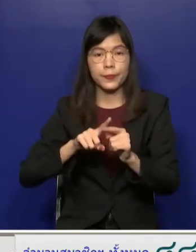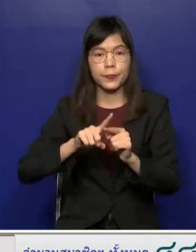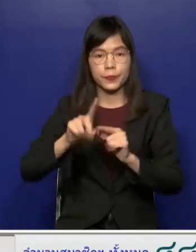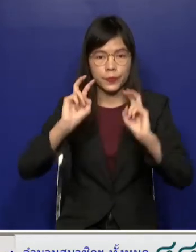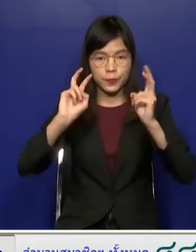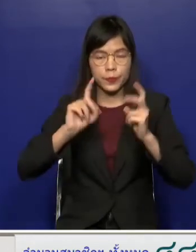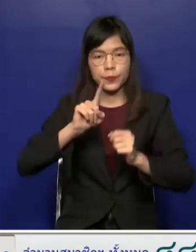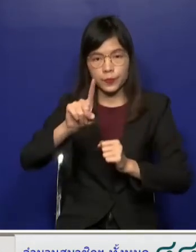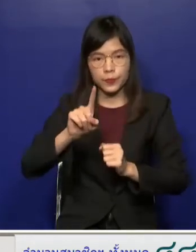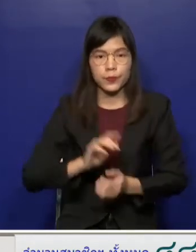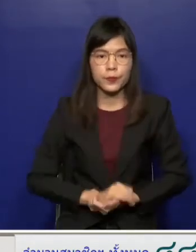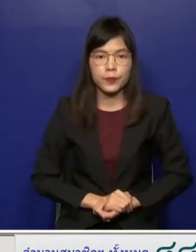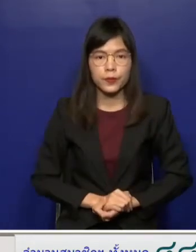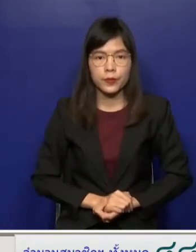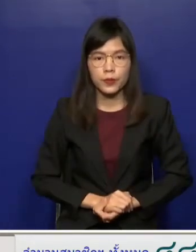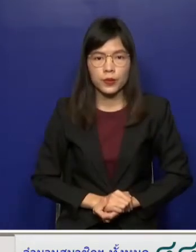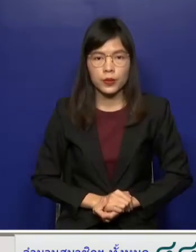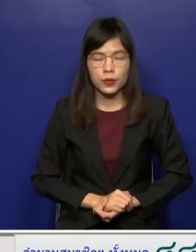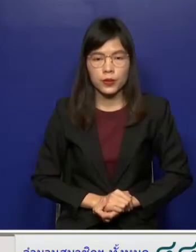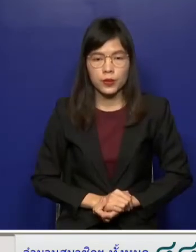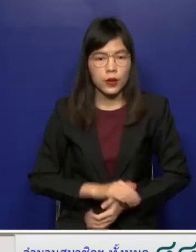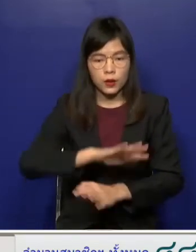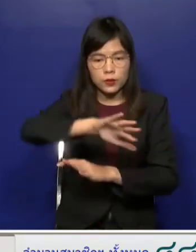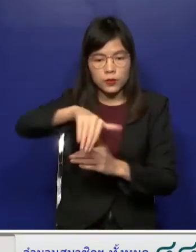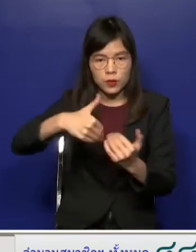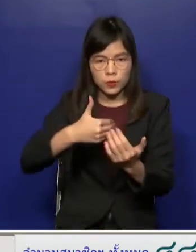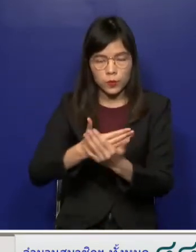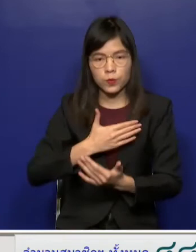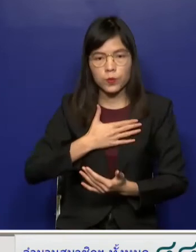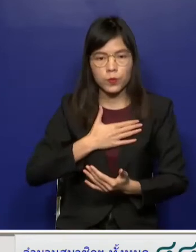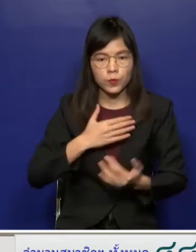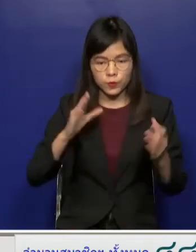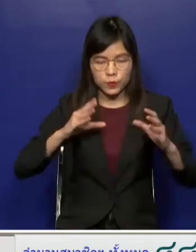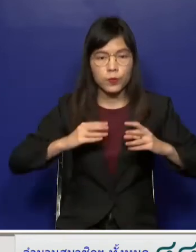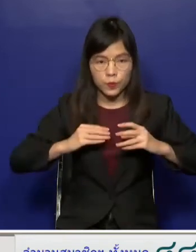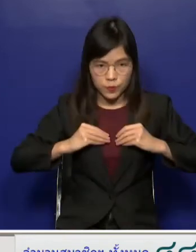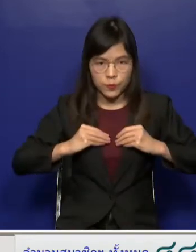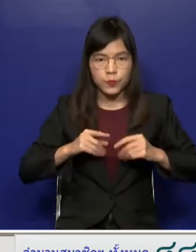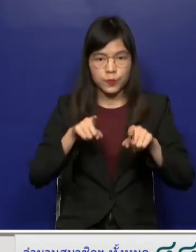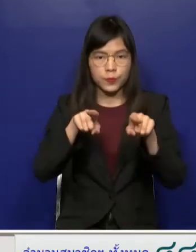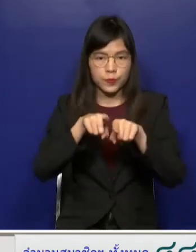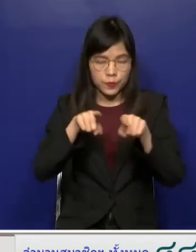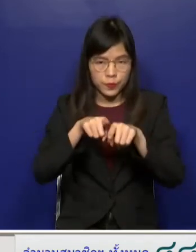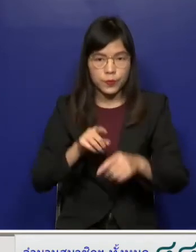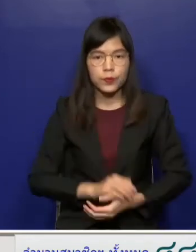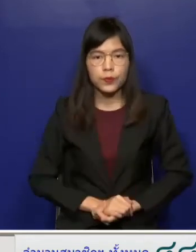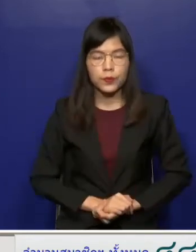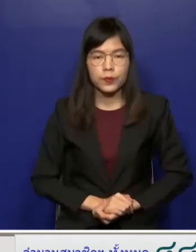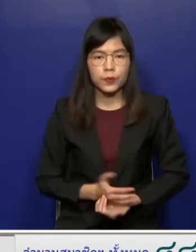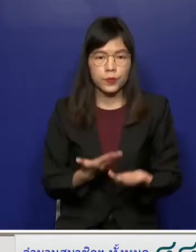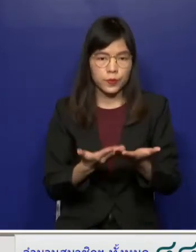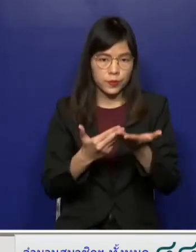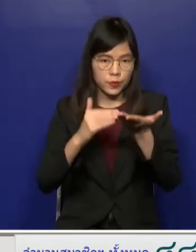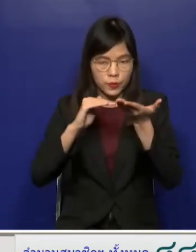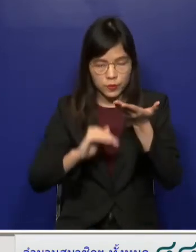ห็นด้วยในหลักการเกือบทั้งหมดในส่วนของการเข้าชื่อเสนอข้อยติแล้วก็โดยเฉพาะอย่างยิ่งการลดจำน